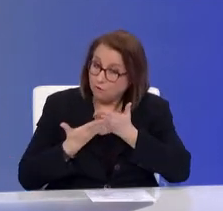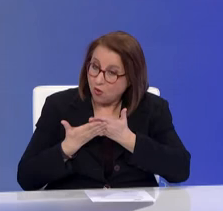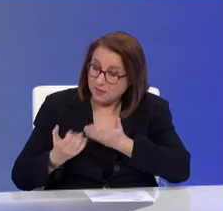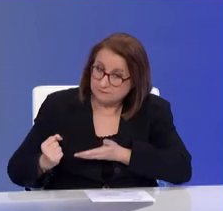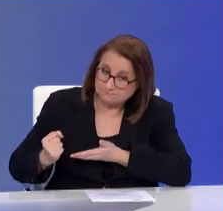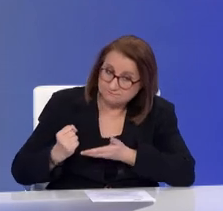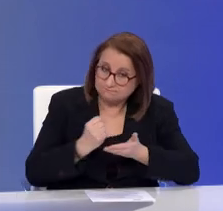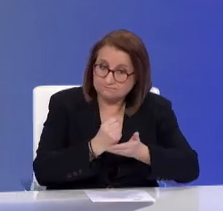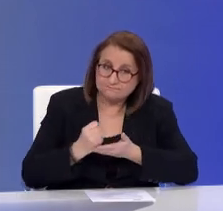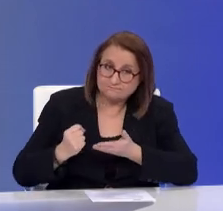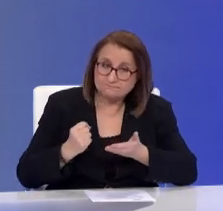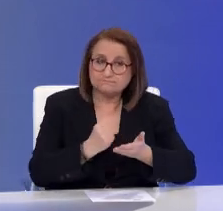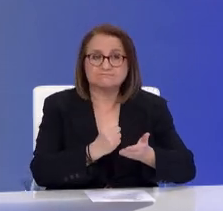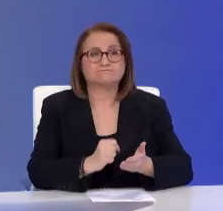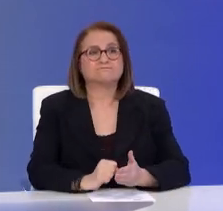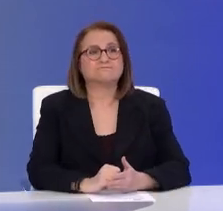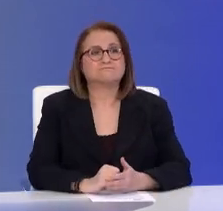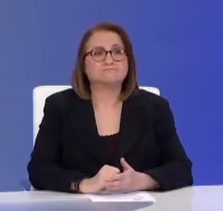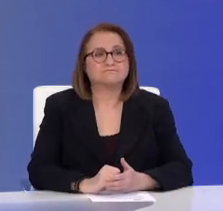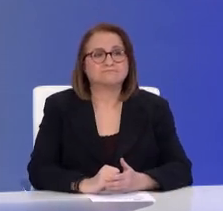σύγχρονου ελληνικού